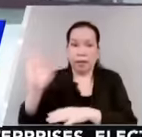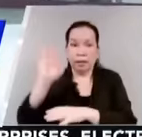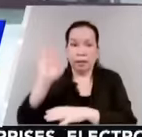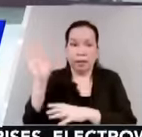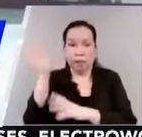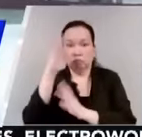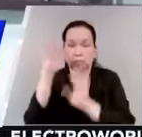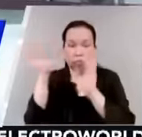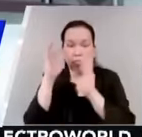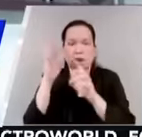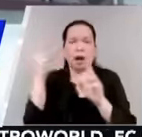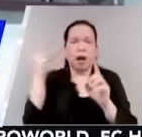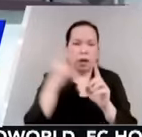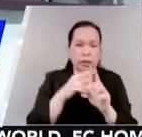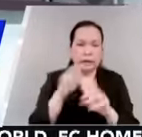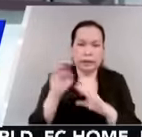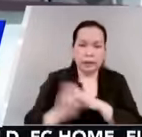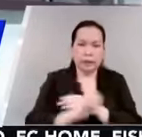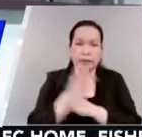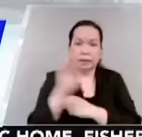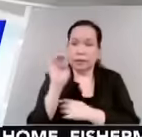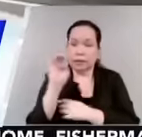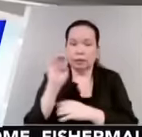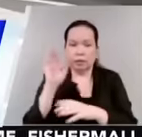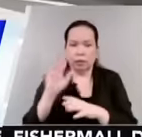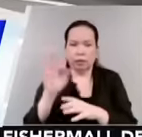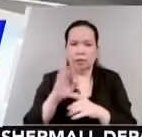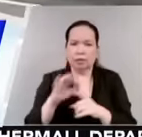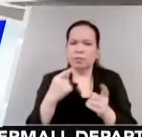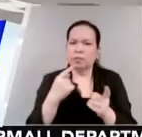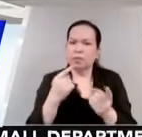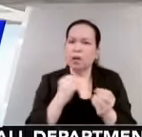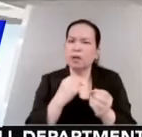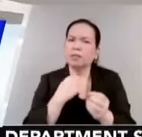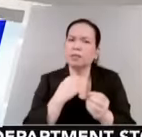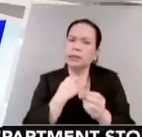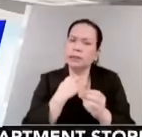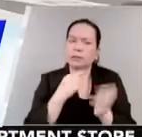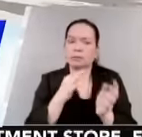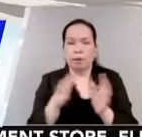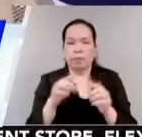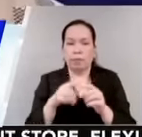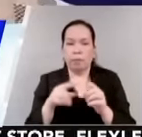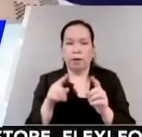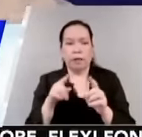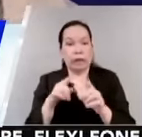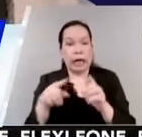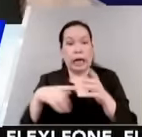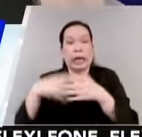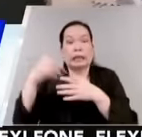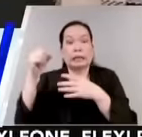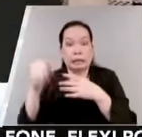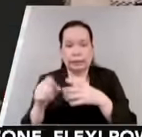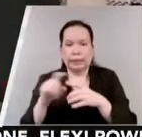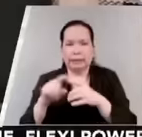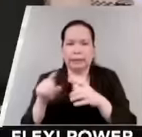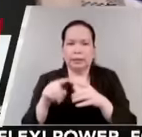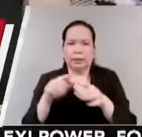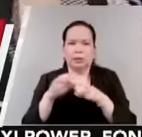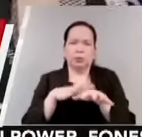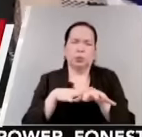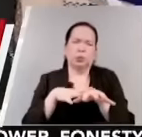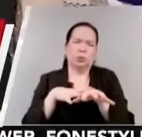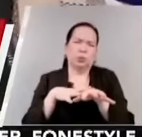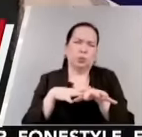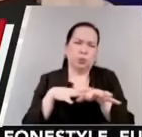ngayon, wala naman daw choke points sa loob ng Paliparan, pero ibang usapan na sa labas. For now, mabilis. Saka kasi senior